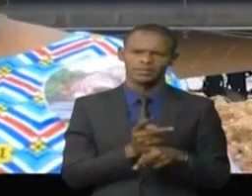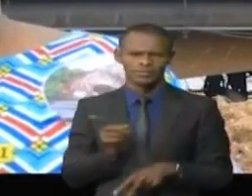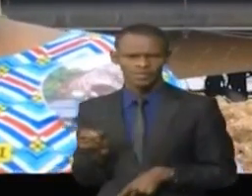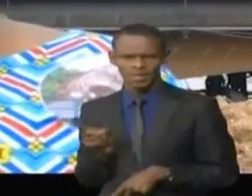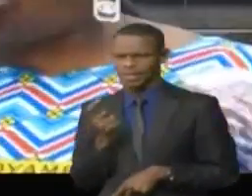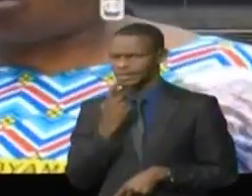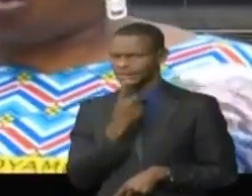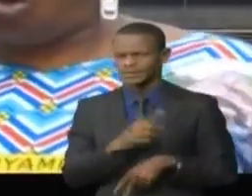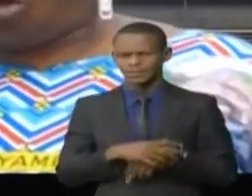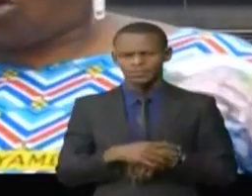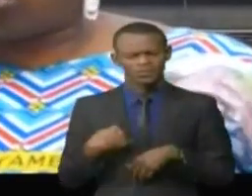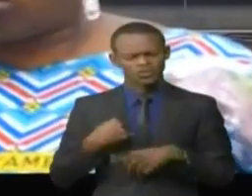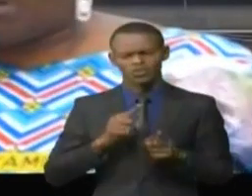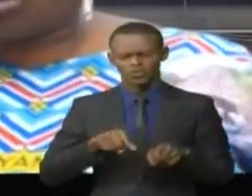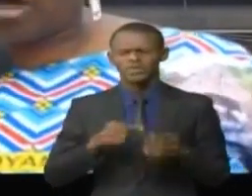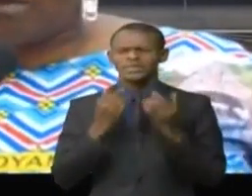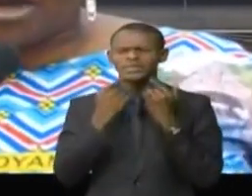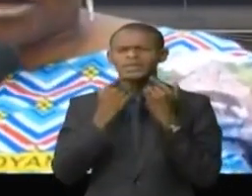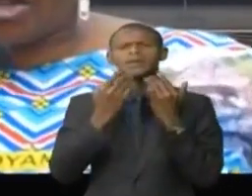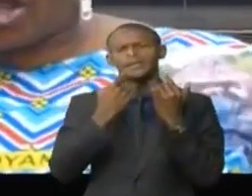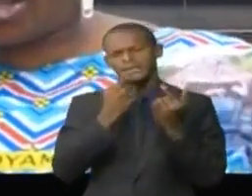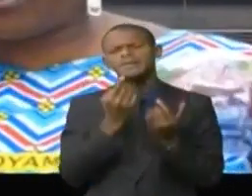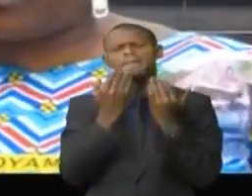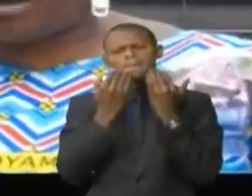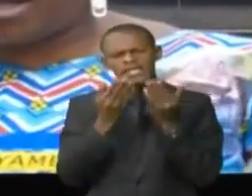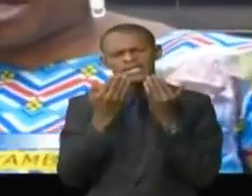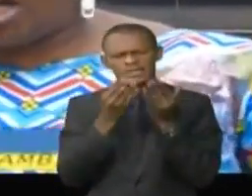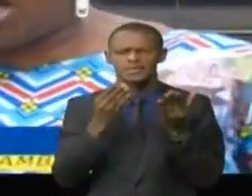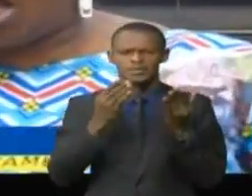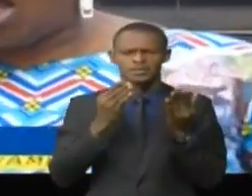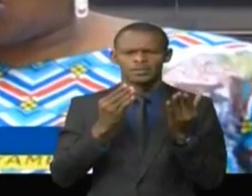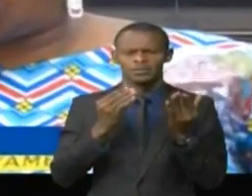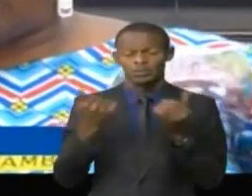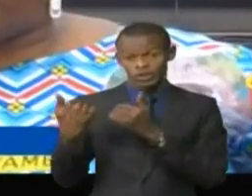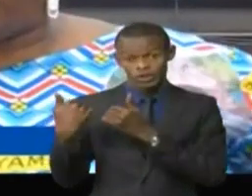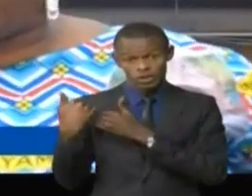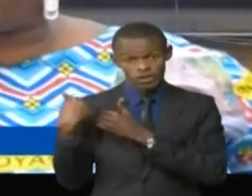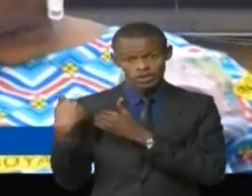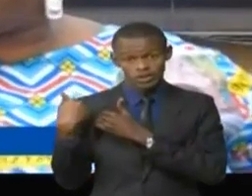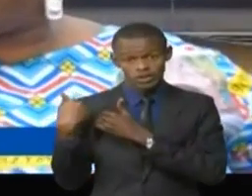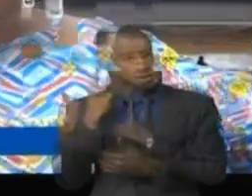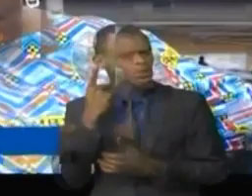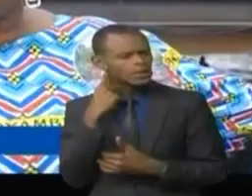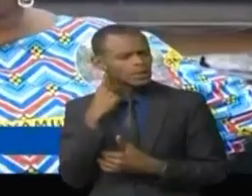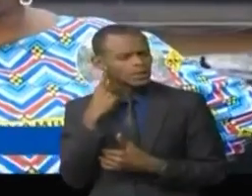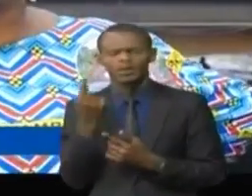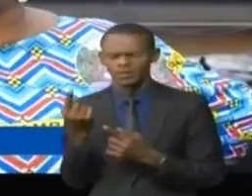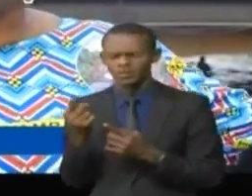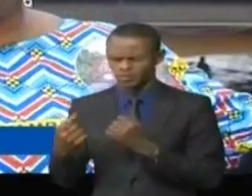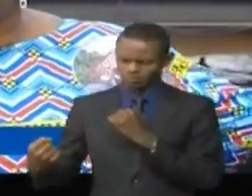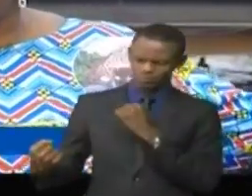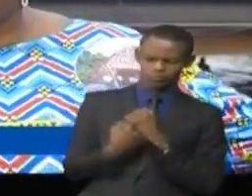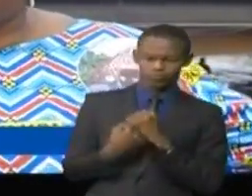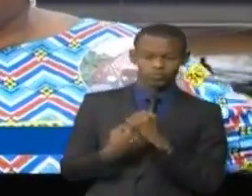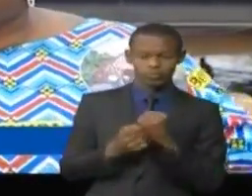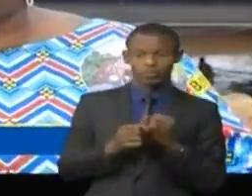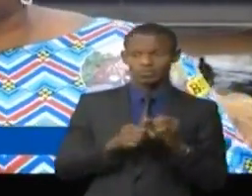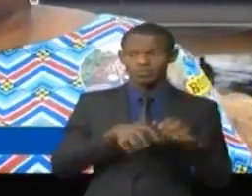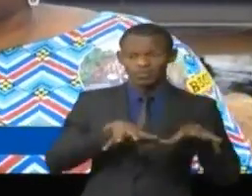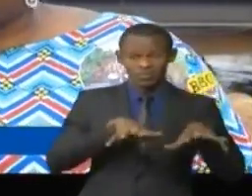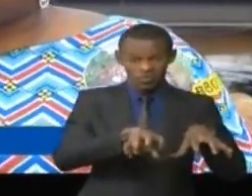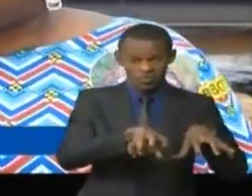Nous sommes contents car le gouvernement a attendu notre demande et la rivière vient de curer. Nous disons merci.